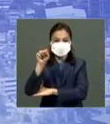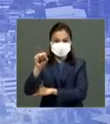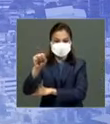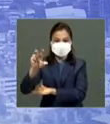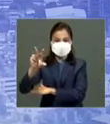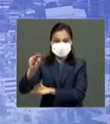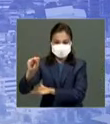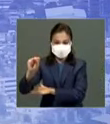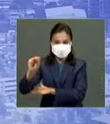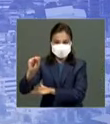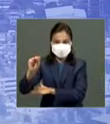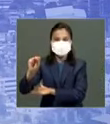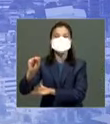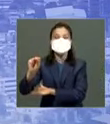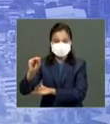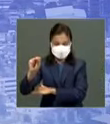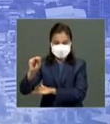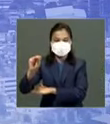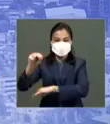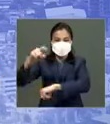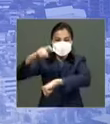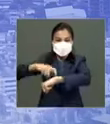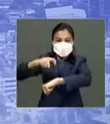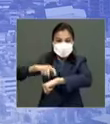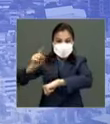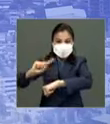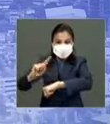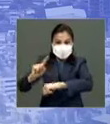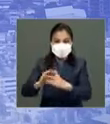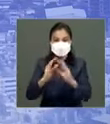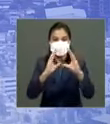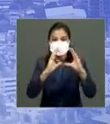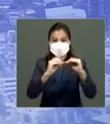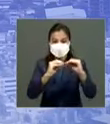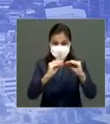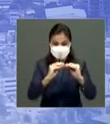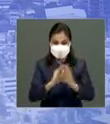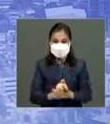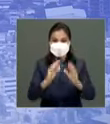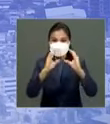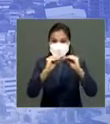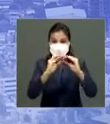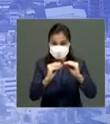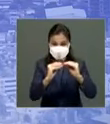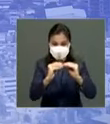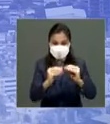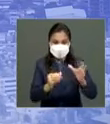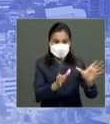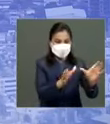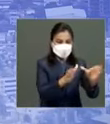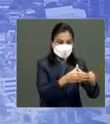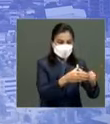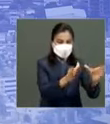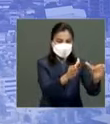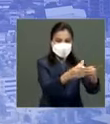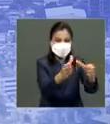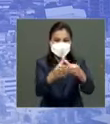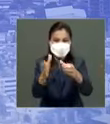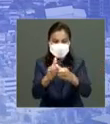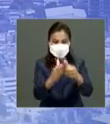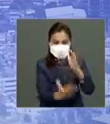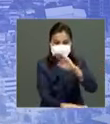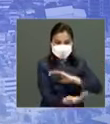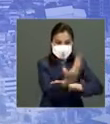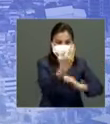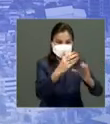12:30 นครับซึ่งจะเป็นช่วงเวลาที่จะมีการประชุม 3-4 การประชุมในตอนเช้าเนี่ยให้เรียบร้